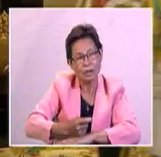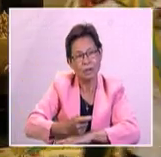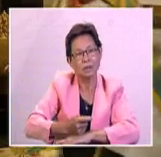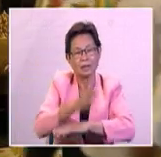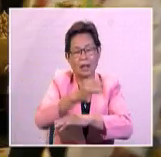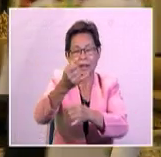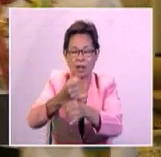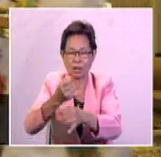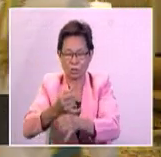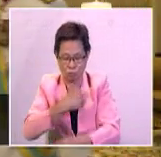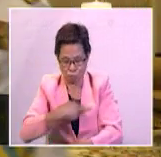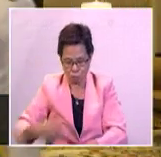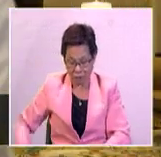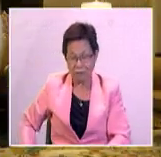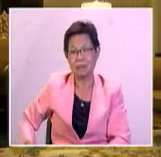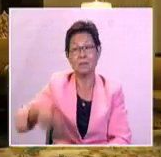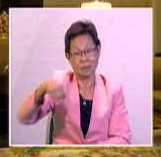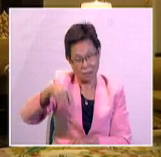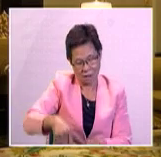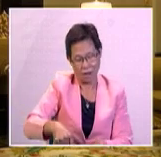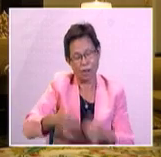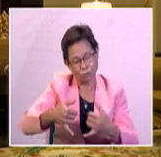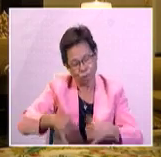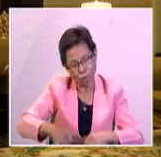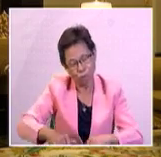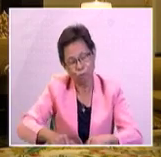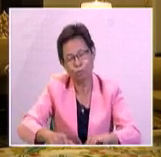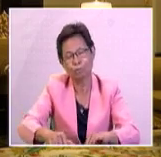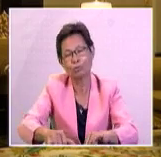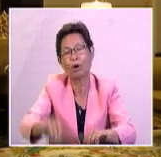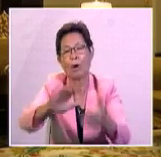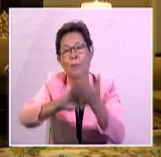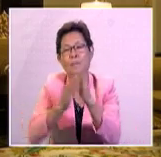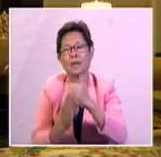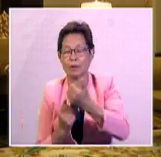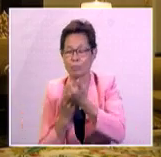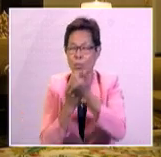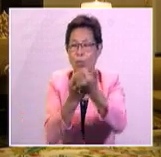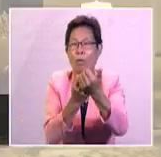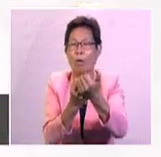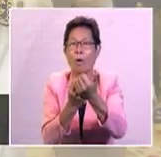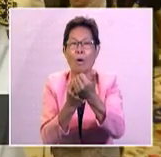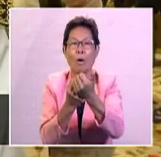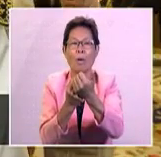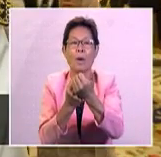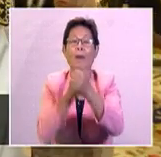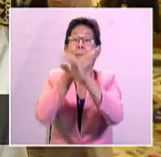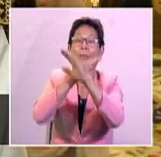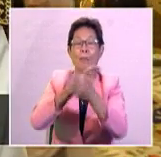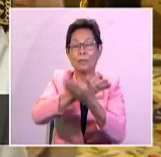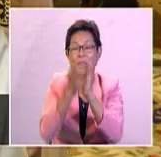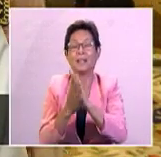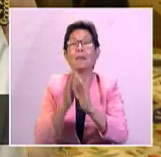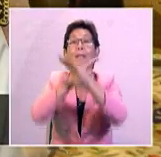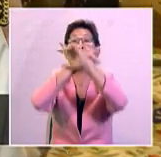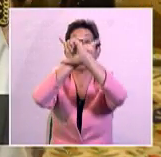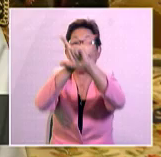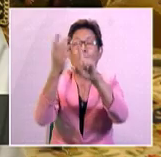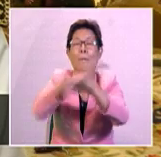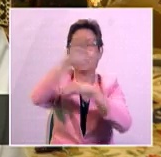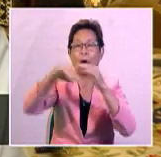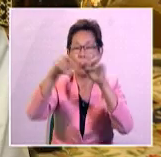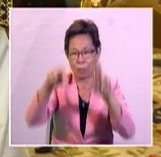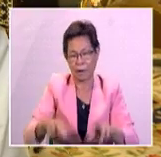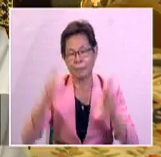institusi di Raja ini akan terus dikekalkan supaya menjadi payung kepada seluruh rakyat Malaysia. Kesyukuran kepada